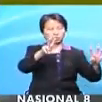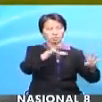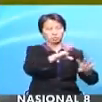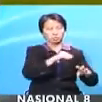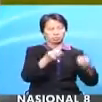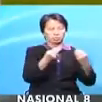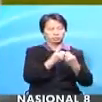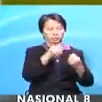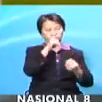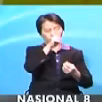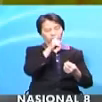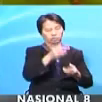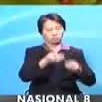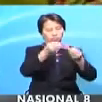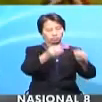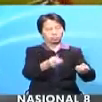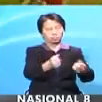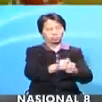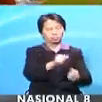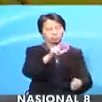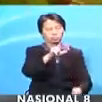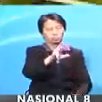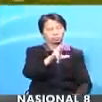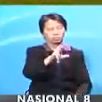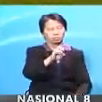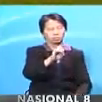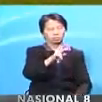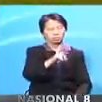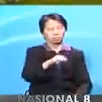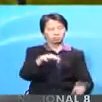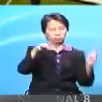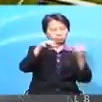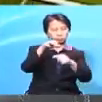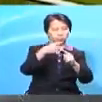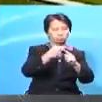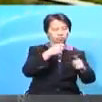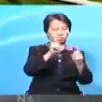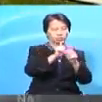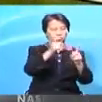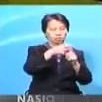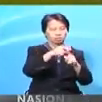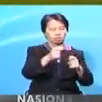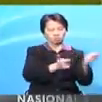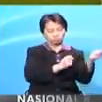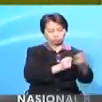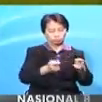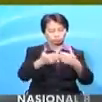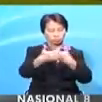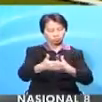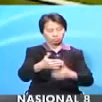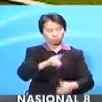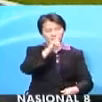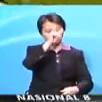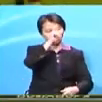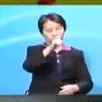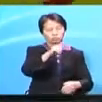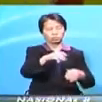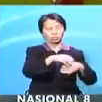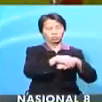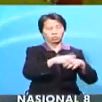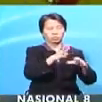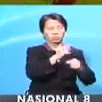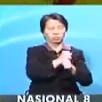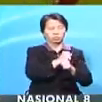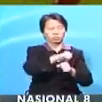jumlah lebih pastinya akan disandarkan kepada lukeler selaku penjaring dari taktikal pukulan sudut penalti untuk memastikan pulang